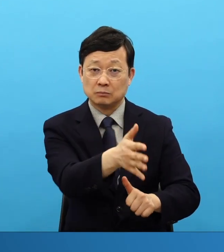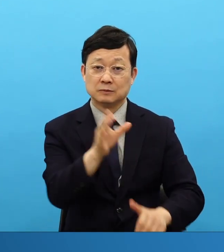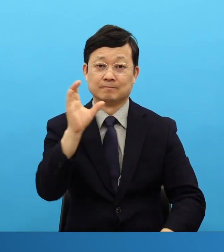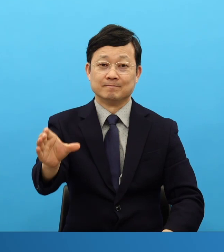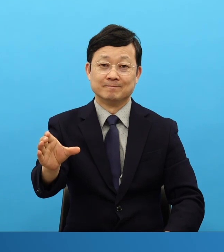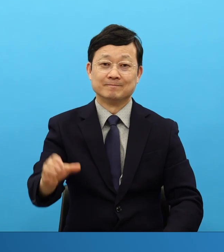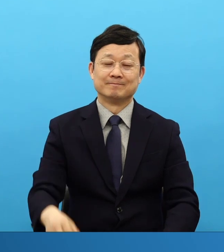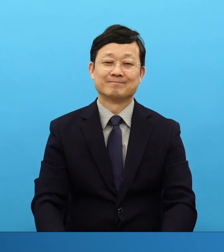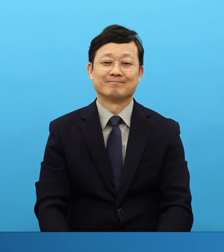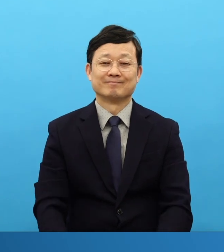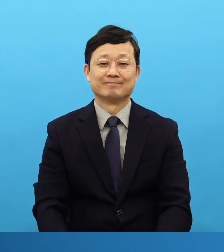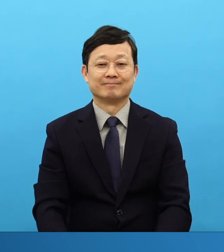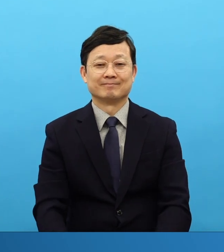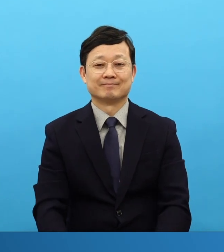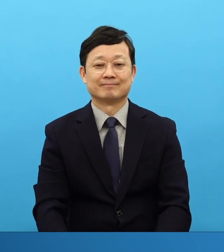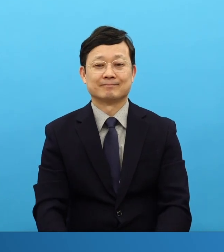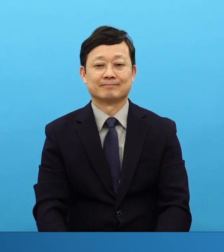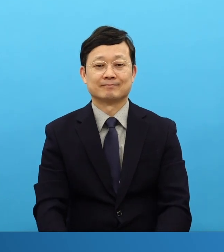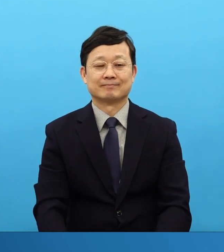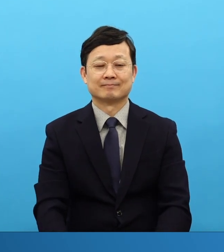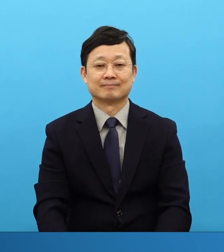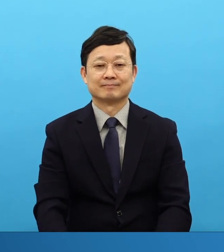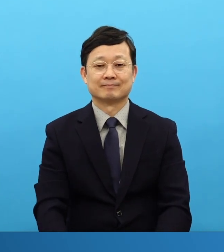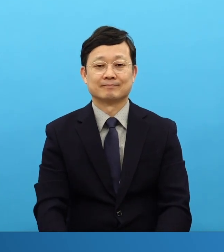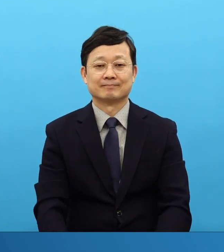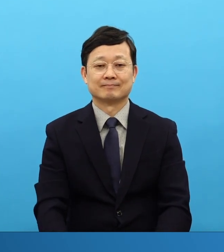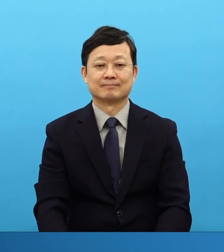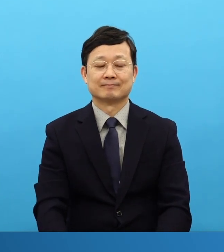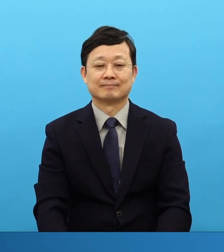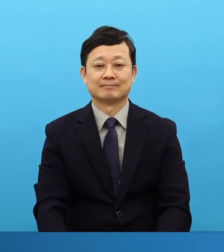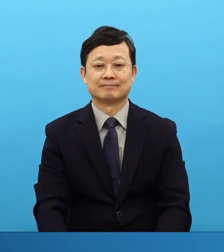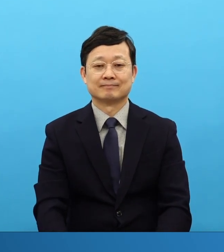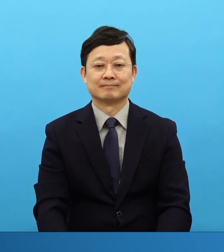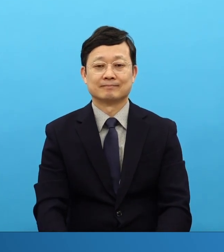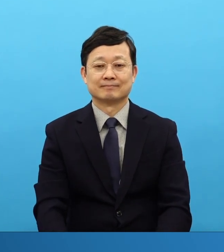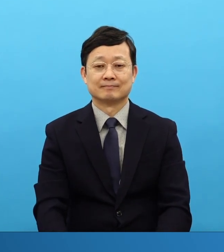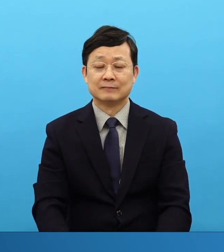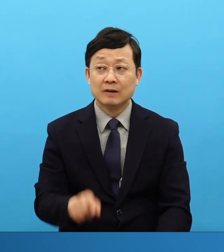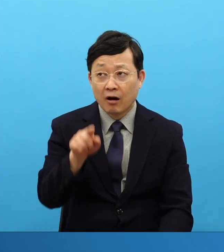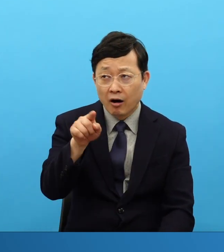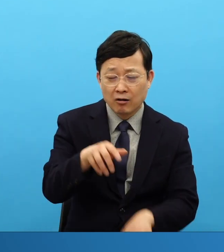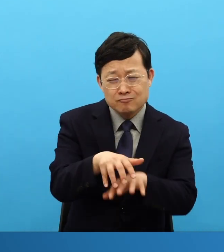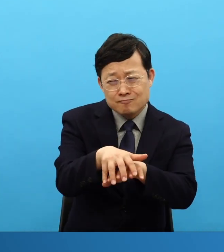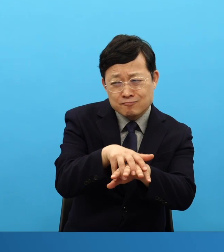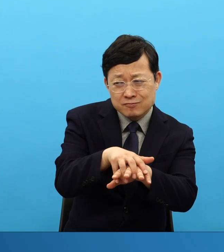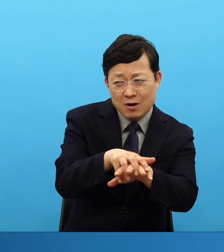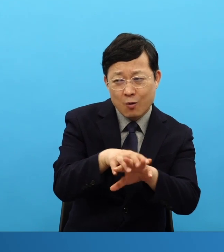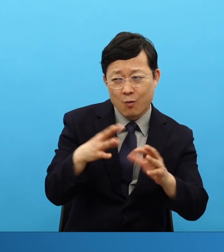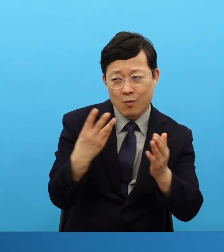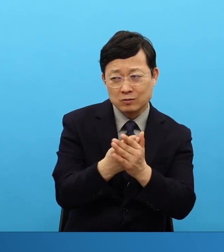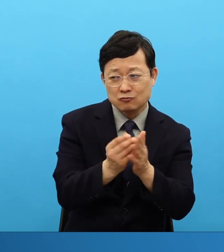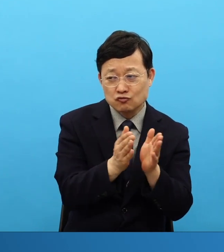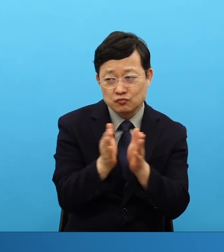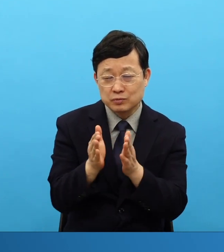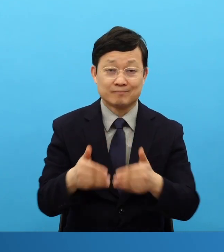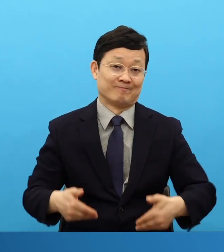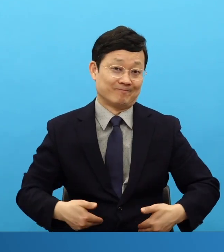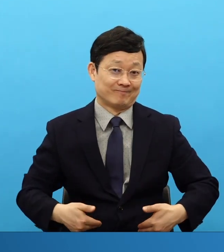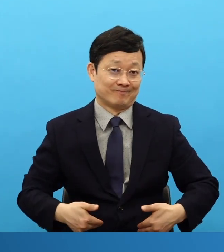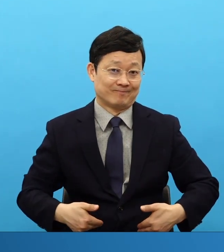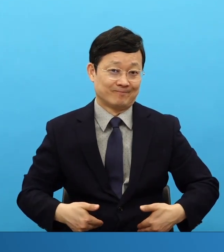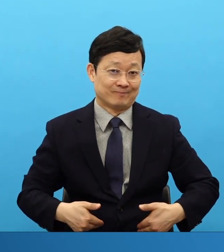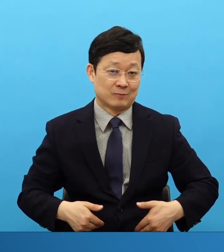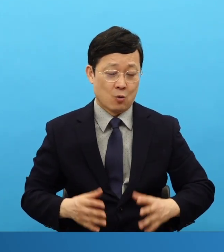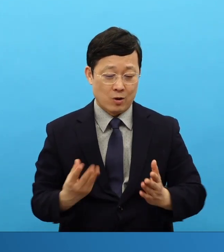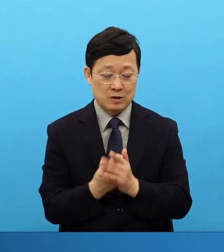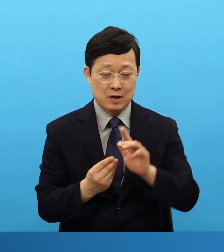duty or the responsibility of raising up people who are working or in careers. 이게 굉장히 중요합니다. This is very important. 이 시스템을요 100% 만들어야 돼요.